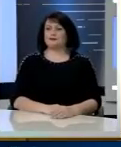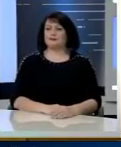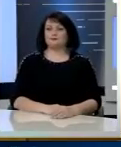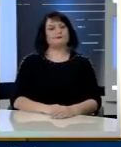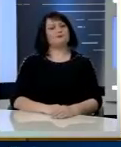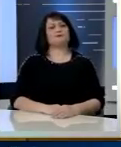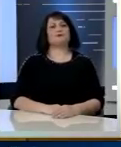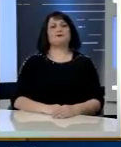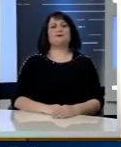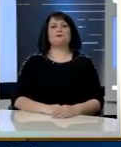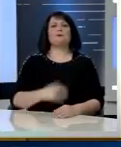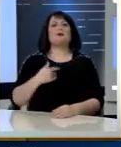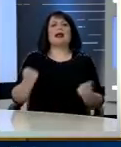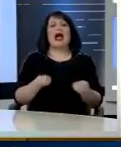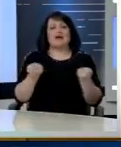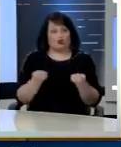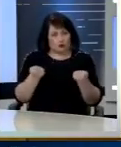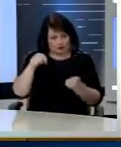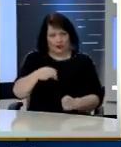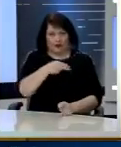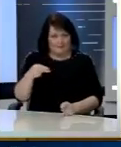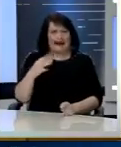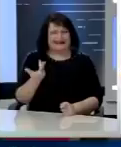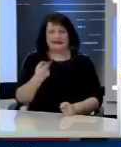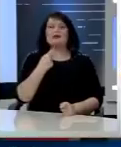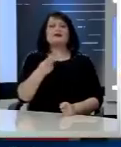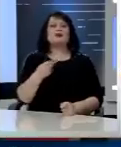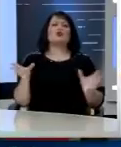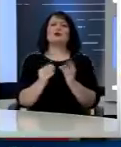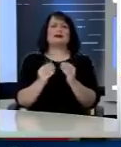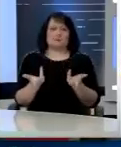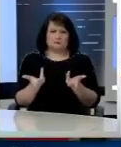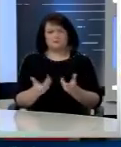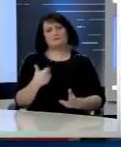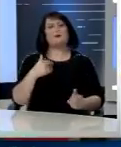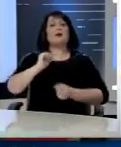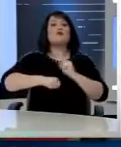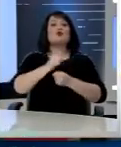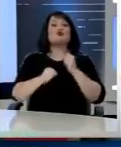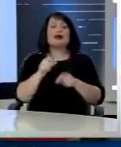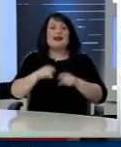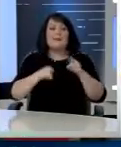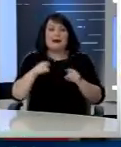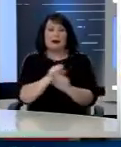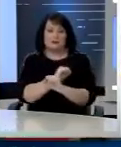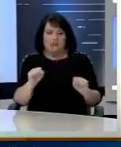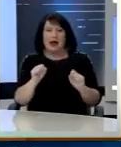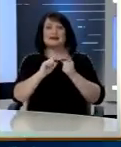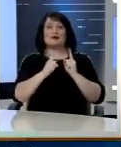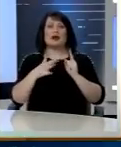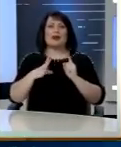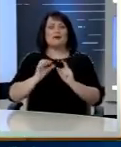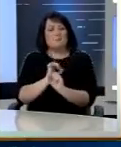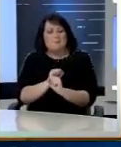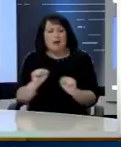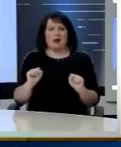Όσον αφορά το περιστατικό είχε να κάνει με την προσπάθεια κάποιων να χαλάσουν αυτή τη συμφωνία